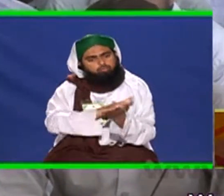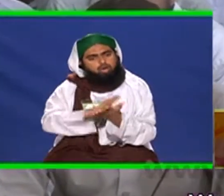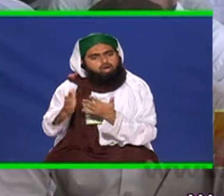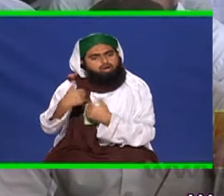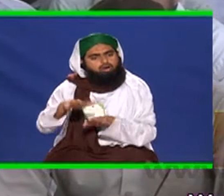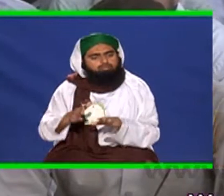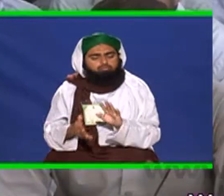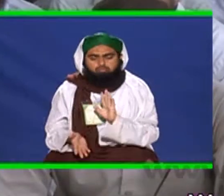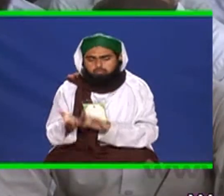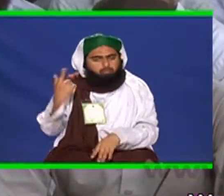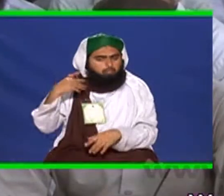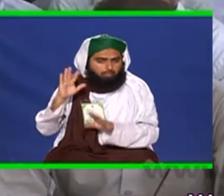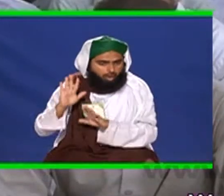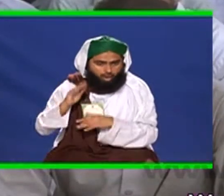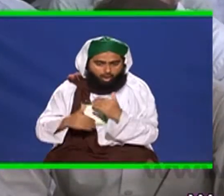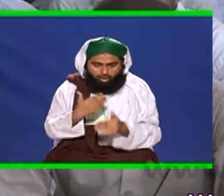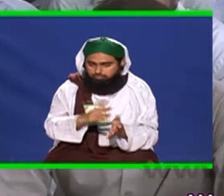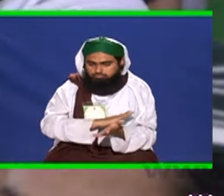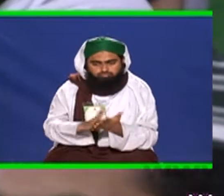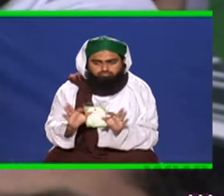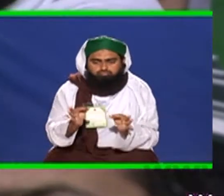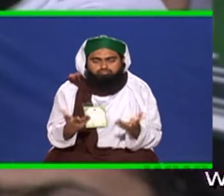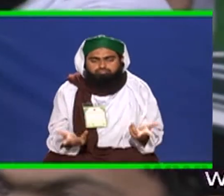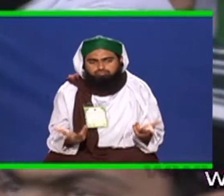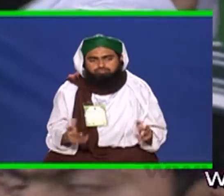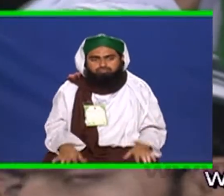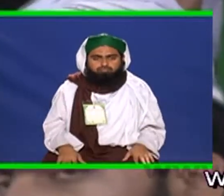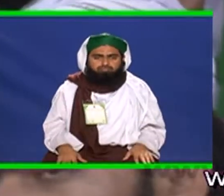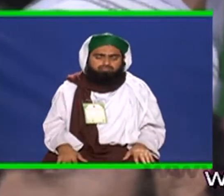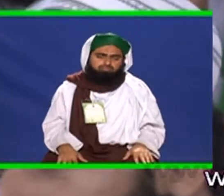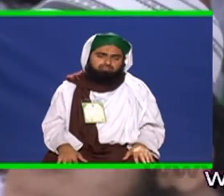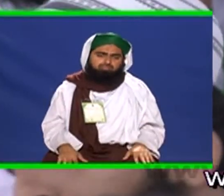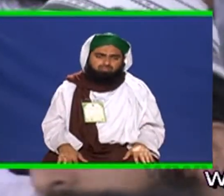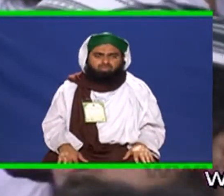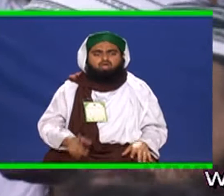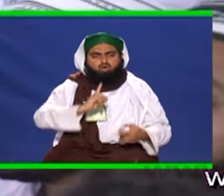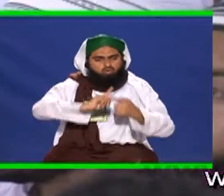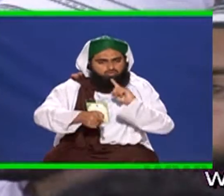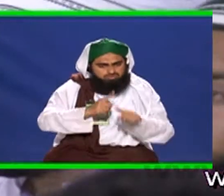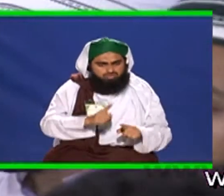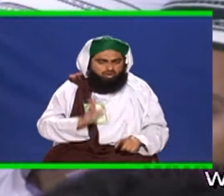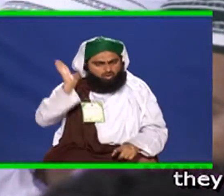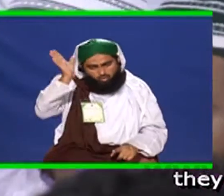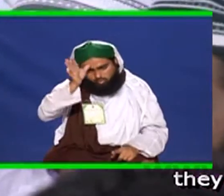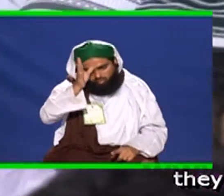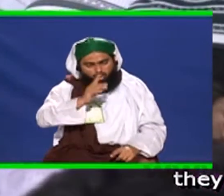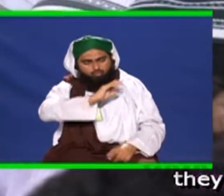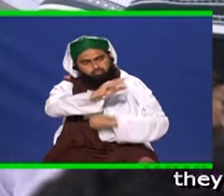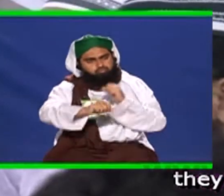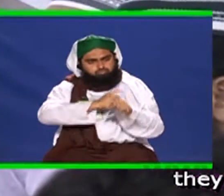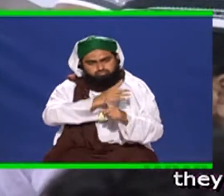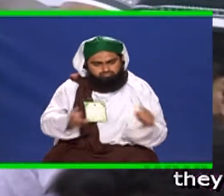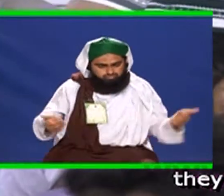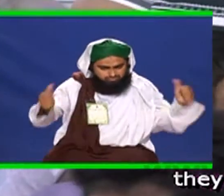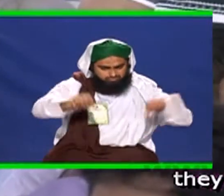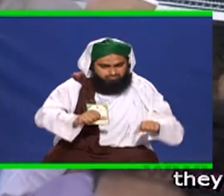نہیں، کیونکہ آج کل غلام کا دور نہیں، وہ جو جنگ ہو کافروں سے اور ان کو شکست